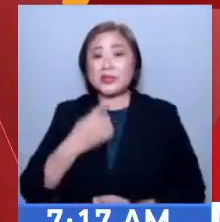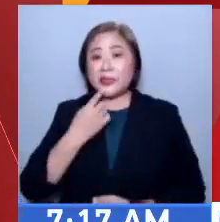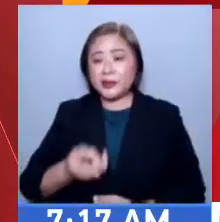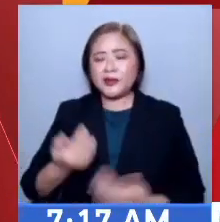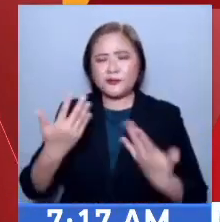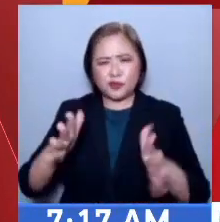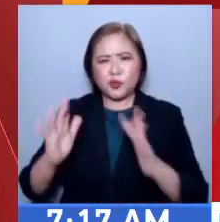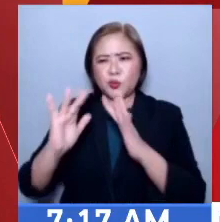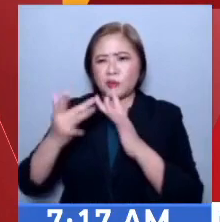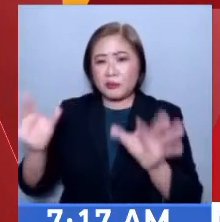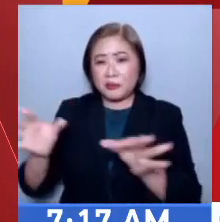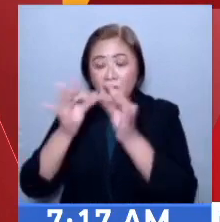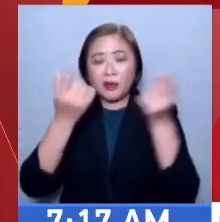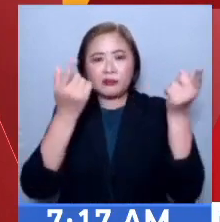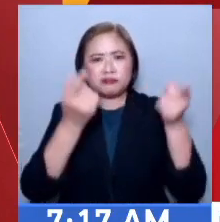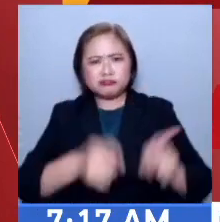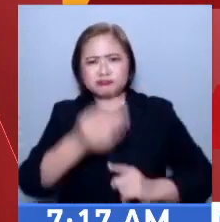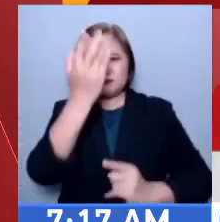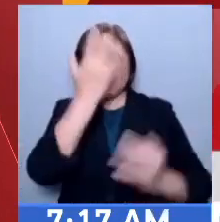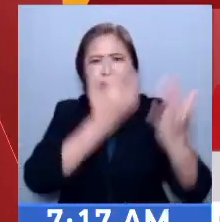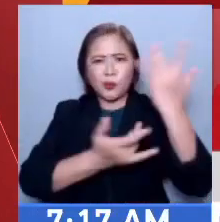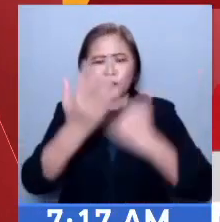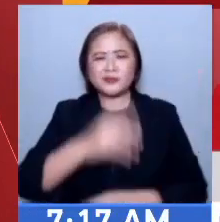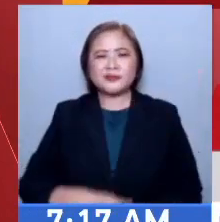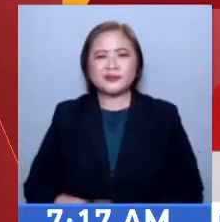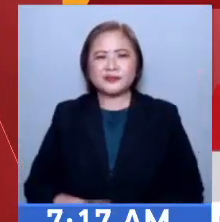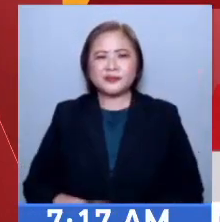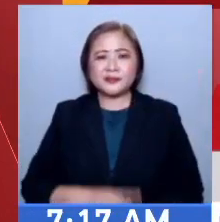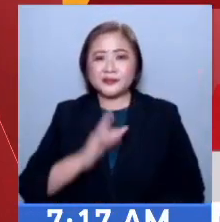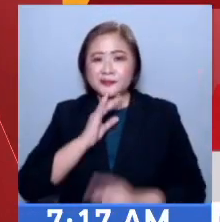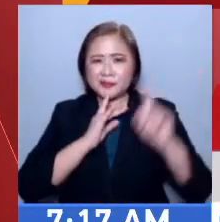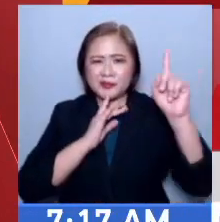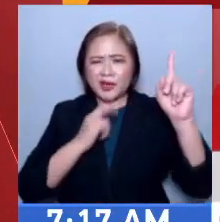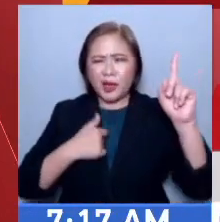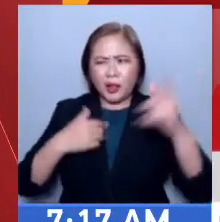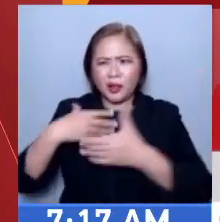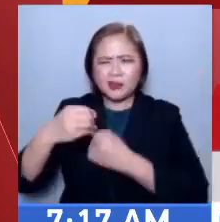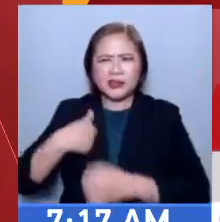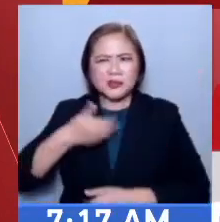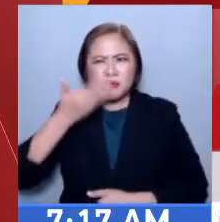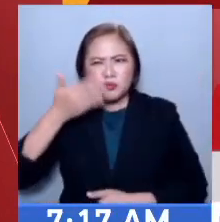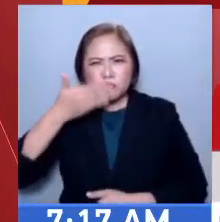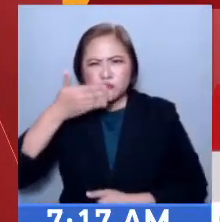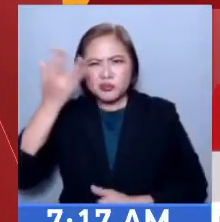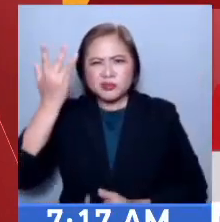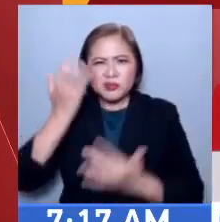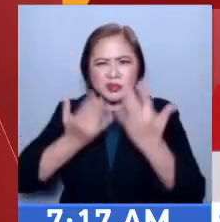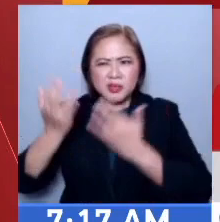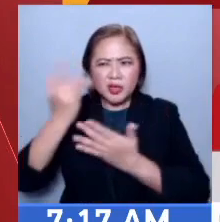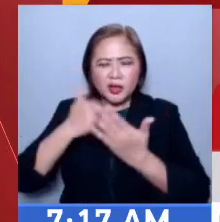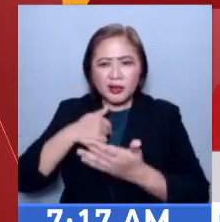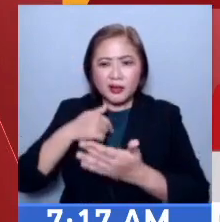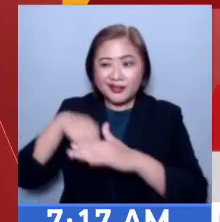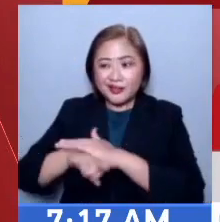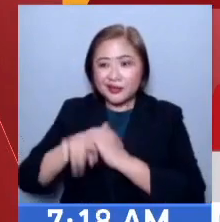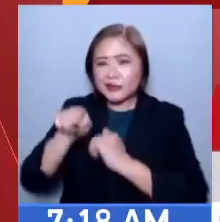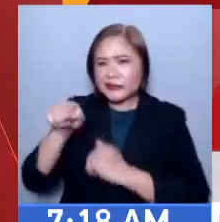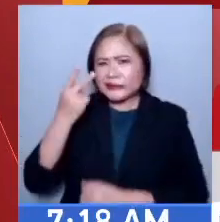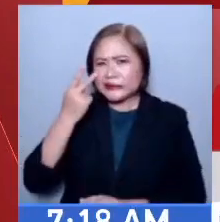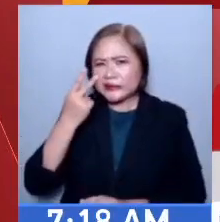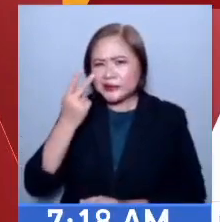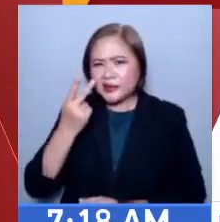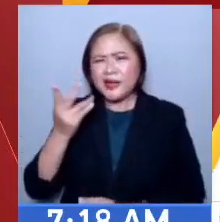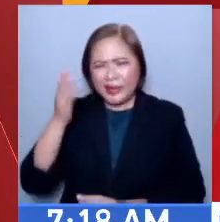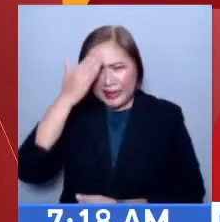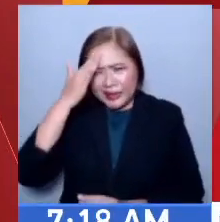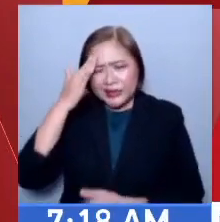ang sunog. Lumabas ako kasi may naamoy ako. Umunta ako dito sa gwardiya, dito sa kabila. Sabi ko, tulungan mo ako, sabi